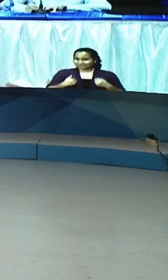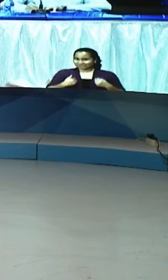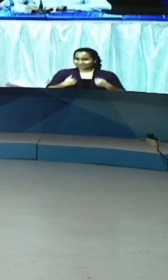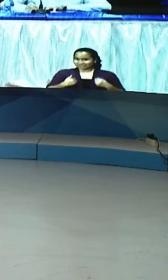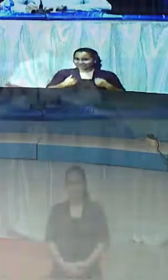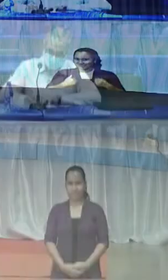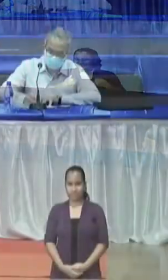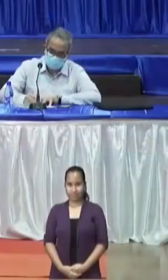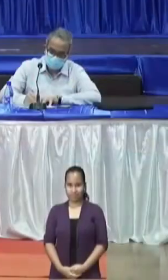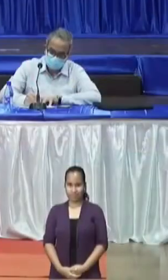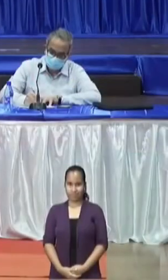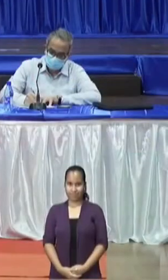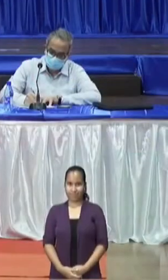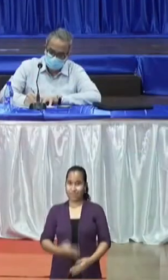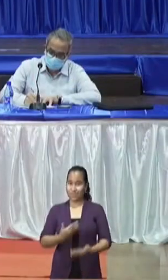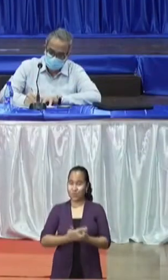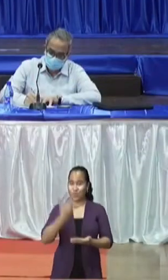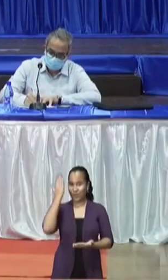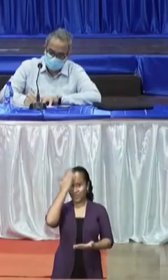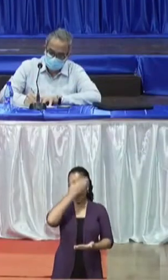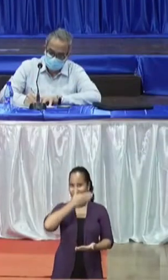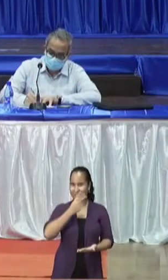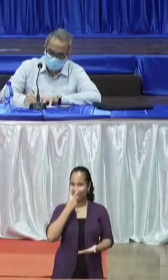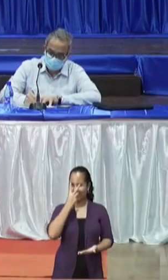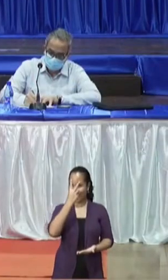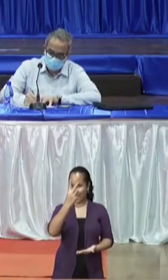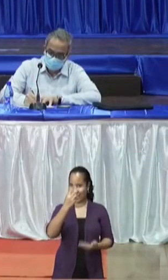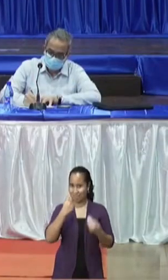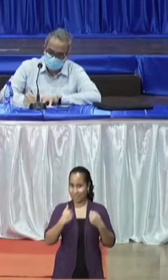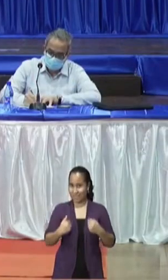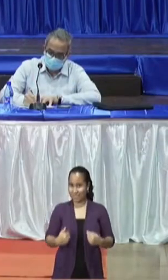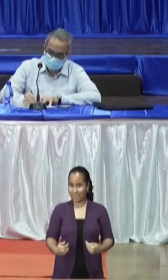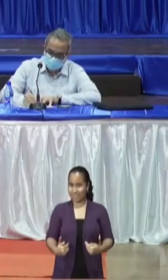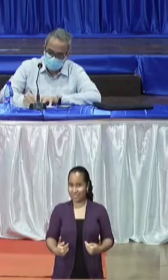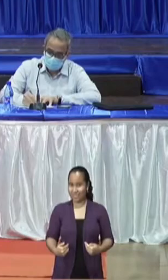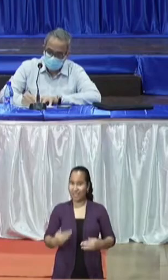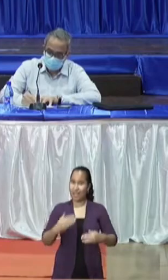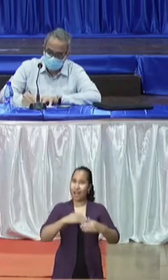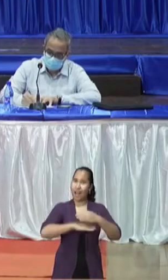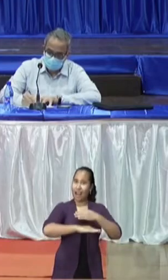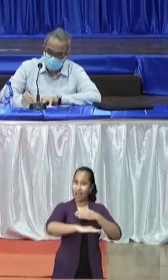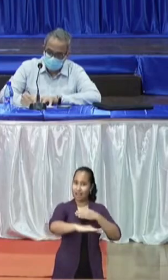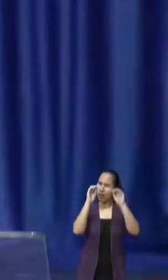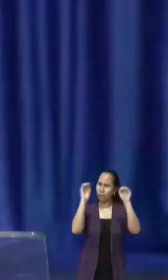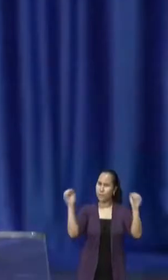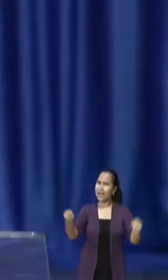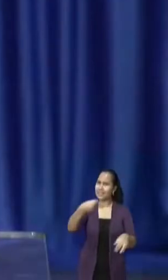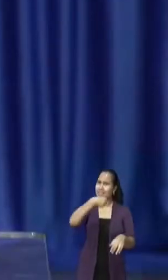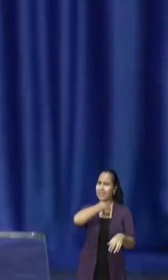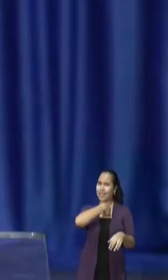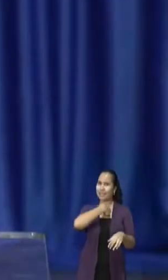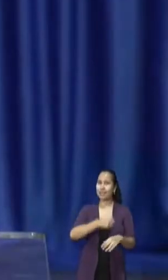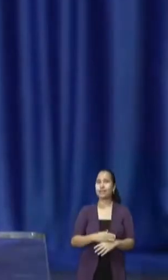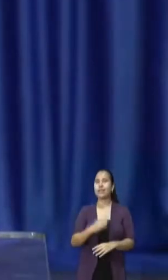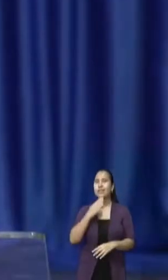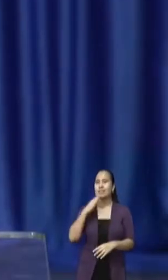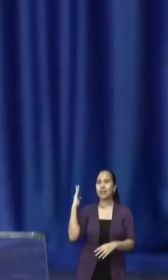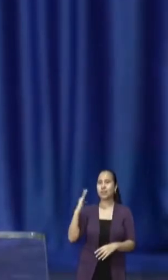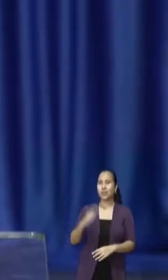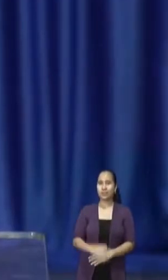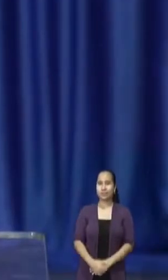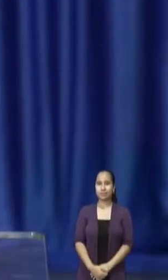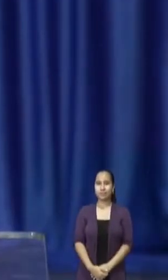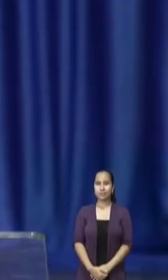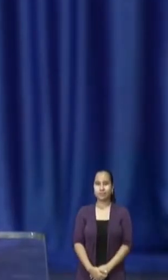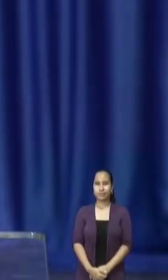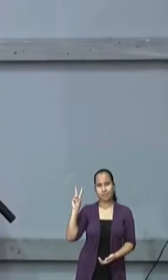Krishnadat, hoofd van het COVID-19 management team, zegt dat de tweede golf waarin we ons nu bevinden een snellere stijging